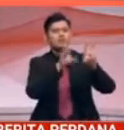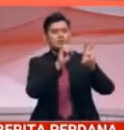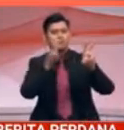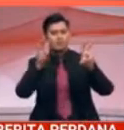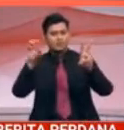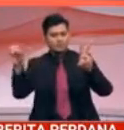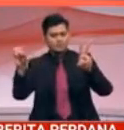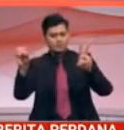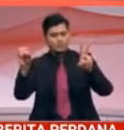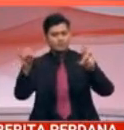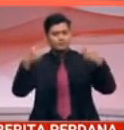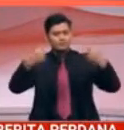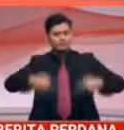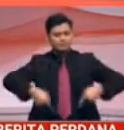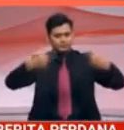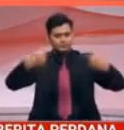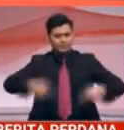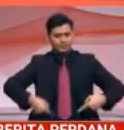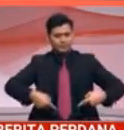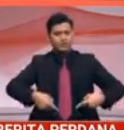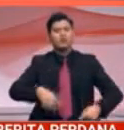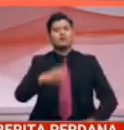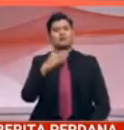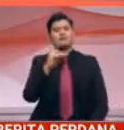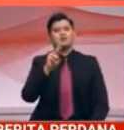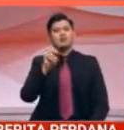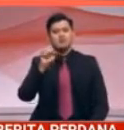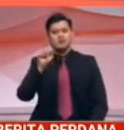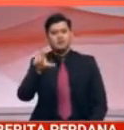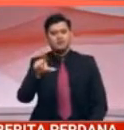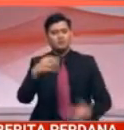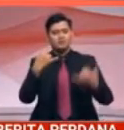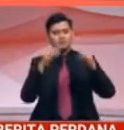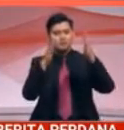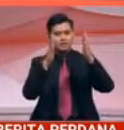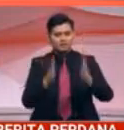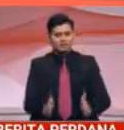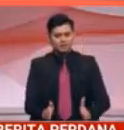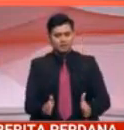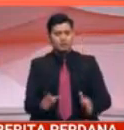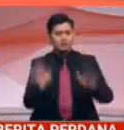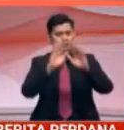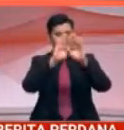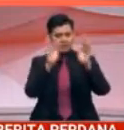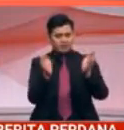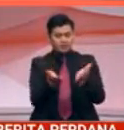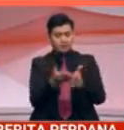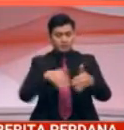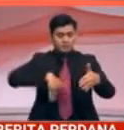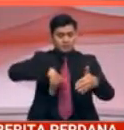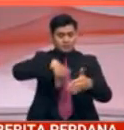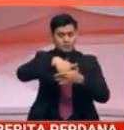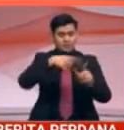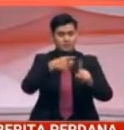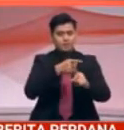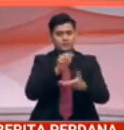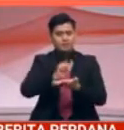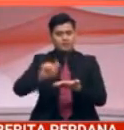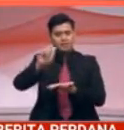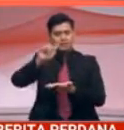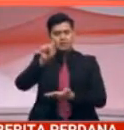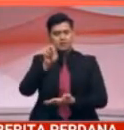Ultimate Juggling Challenge. Akashah, pemain bola sepak program pembangunan bola sepak negara NFDP dari Akademi Tunas